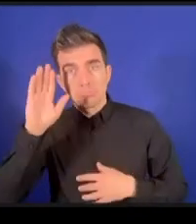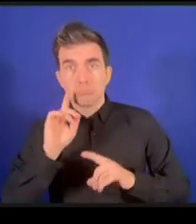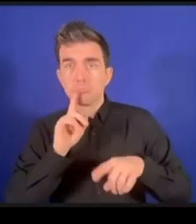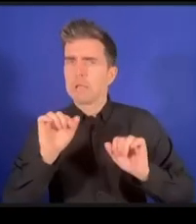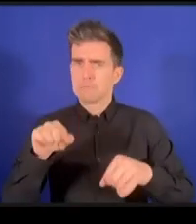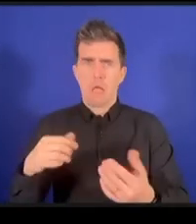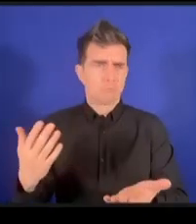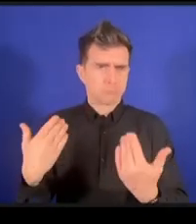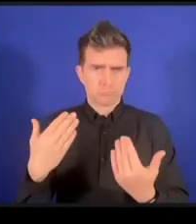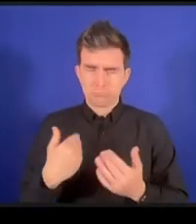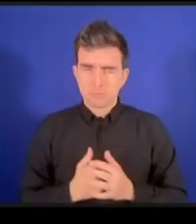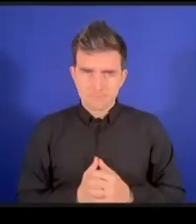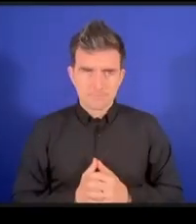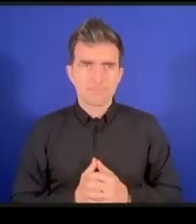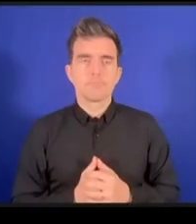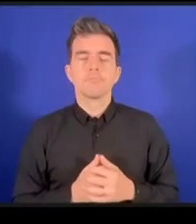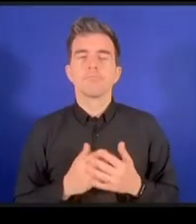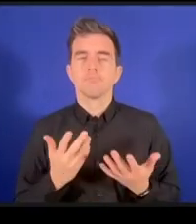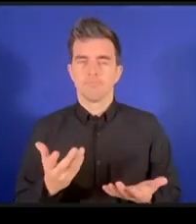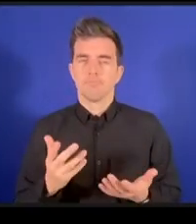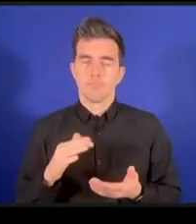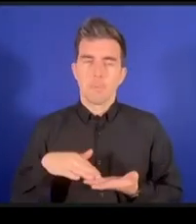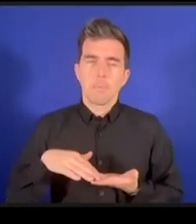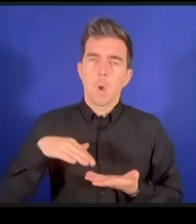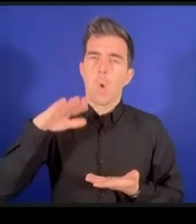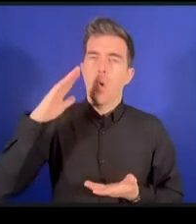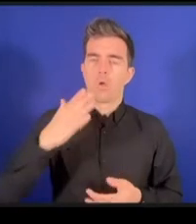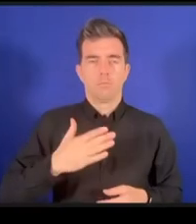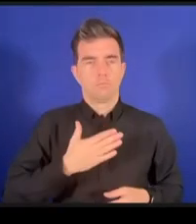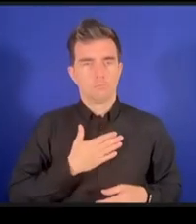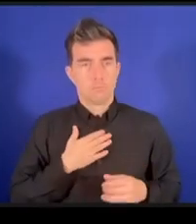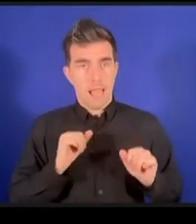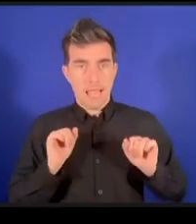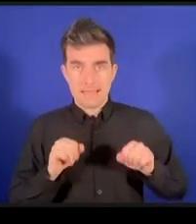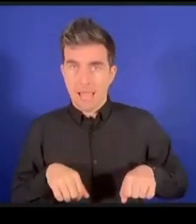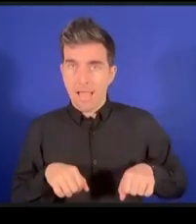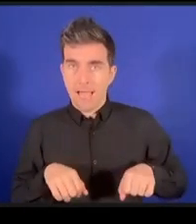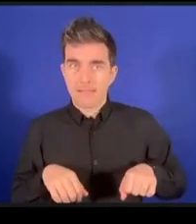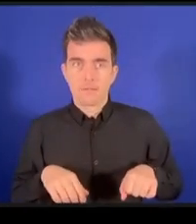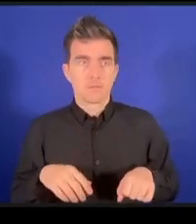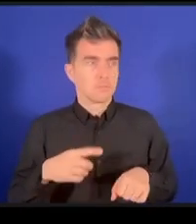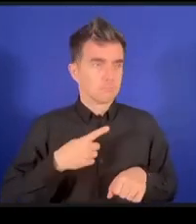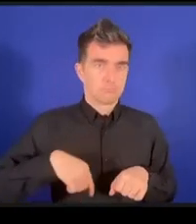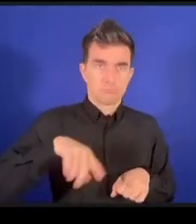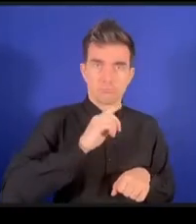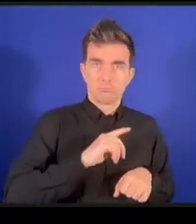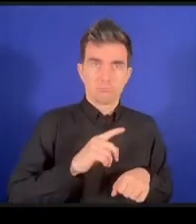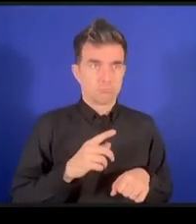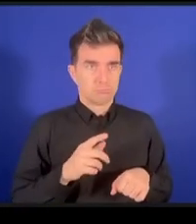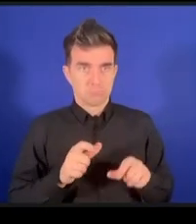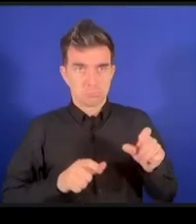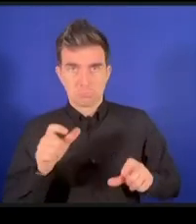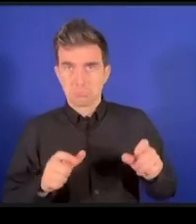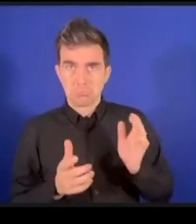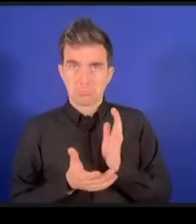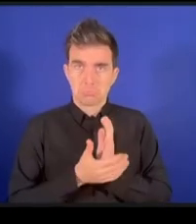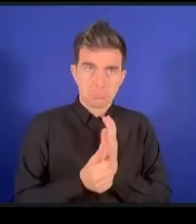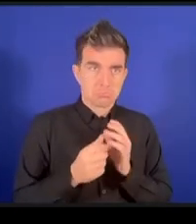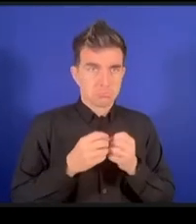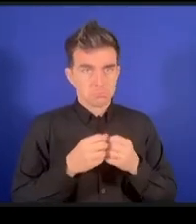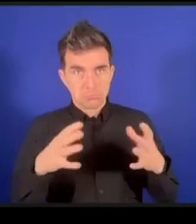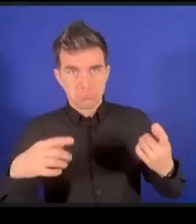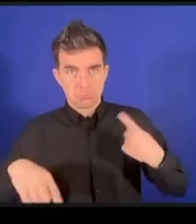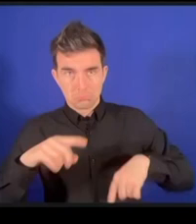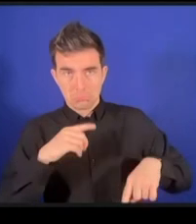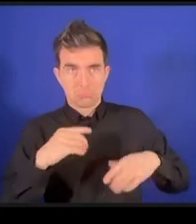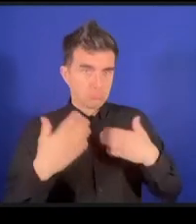следующего Каким образом можем мы нарастить наши возможности по производству